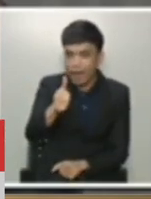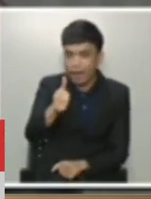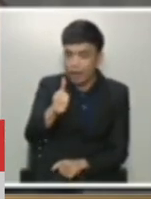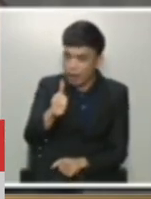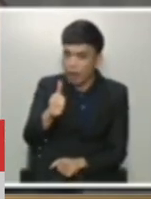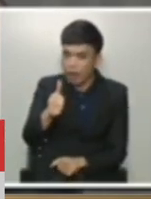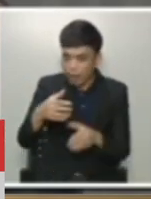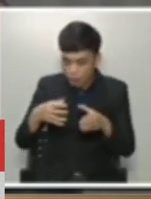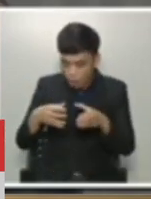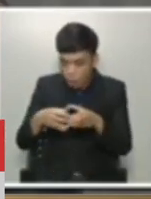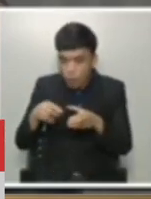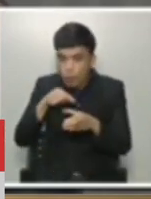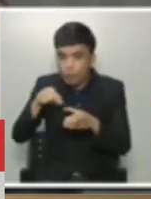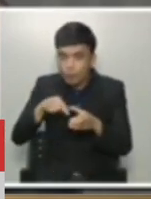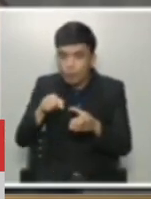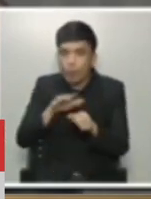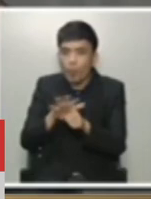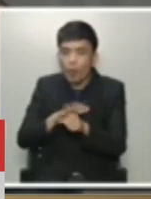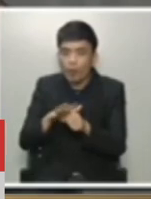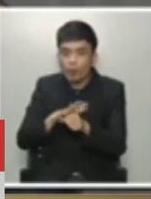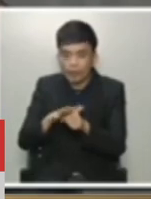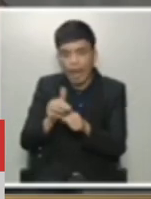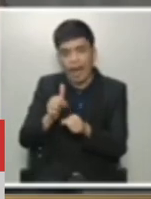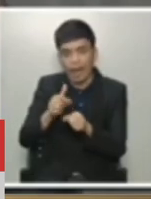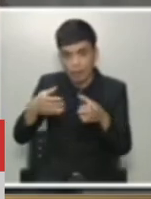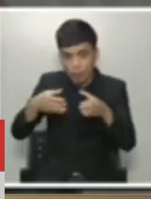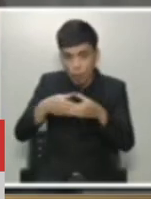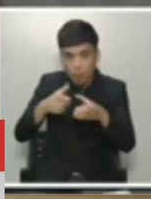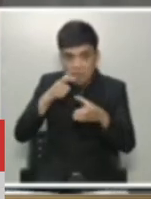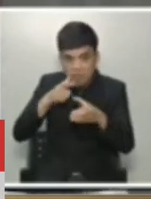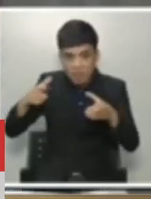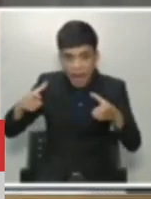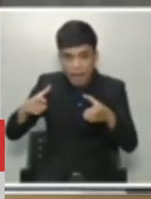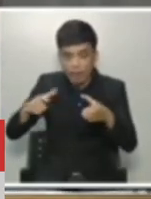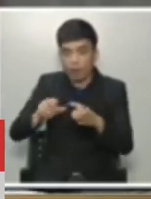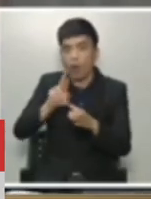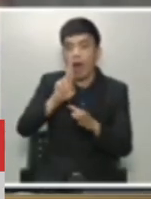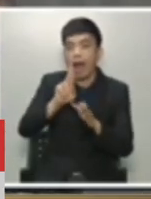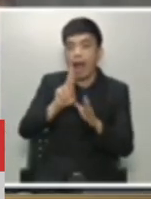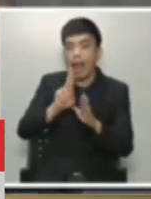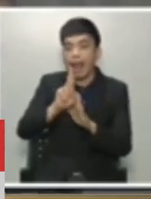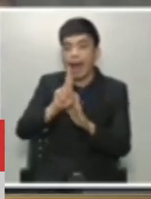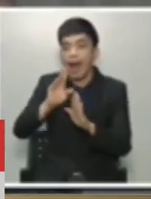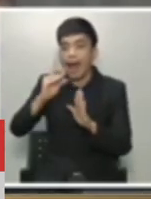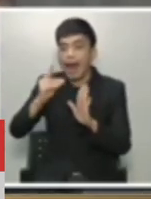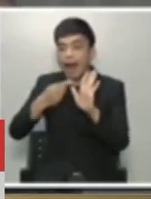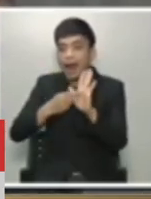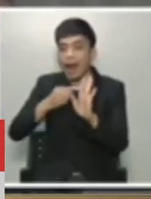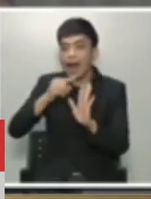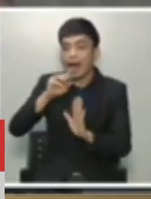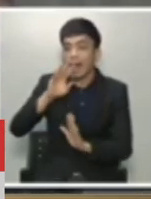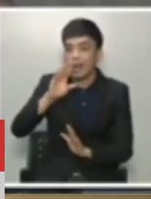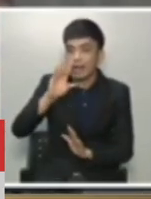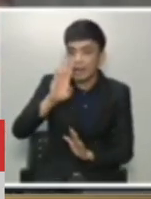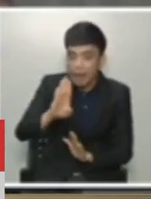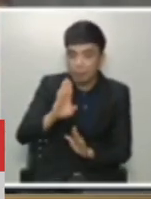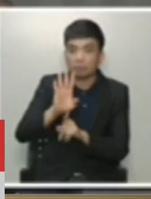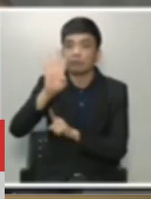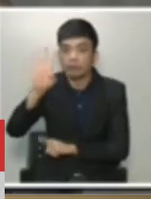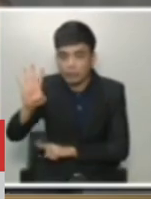ถ้ากลุ่มไม่ใหญ่เนี่ยต้องระดับ4เพราะว่ามันเผยแพร่จากคนไปสู่คนแล้วแต่ถ้าเป็นระดับกลุ่มที่ใหญ่ขึ้นเนี่ยขณะนี้เนี่